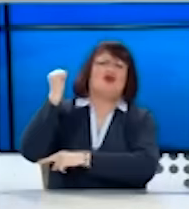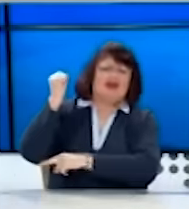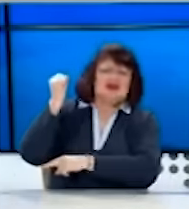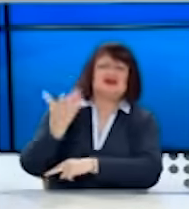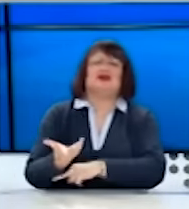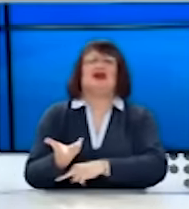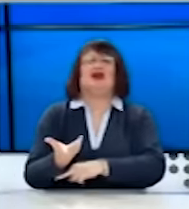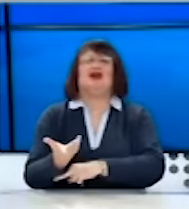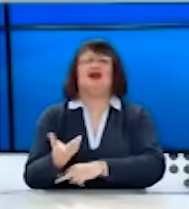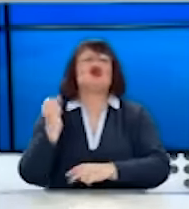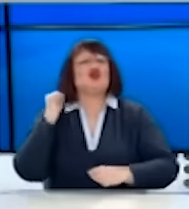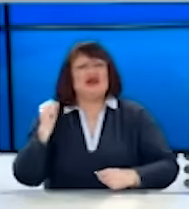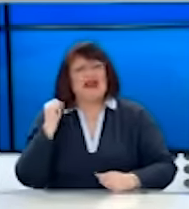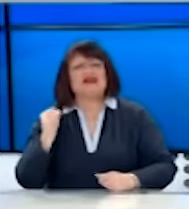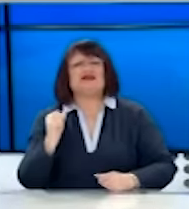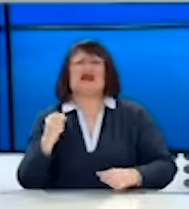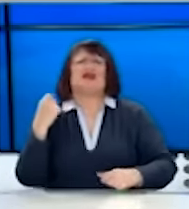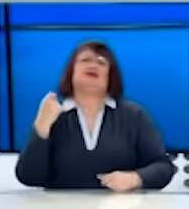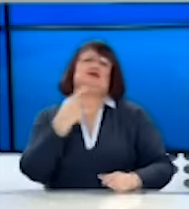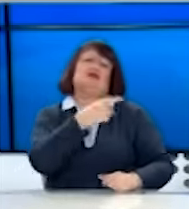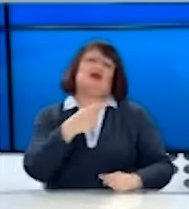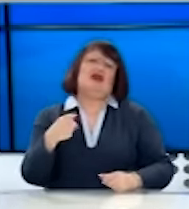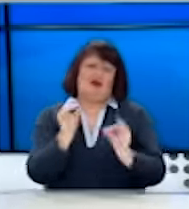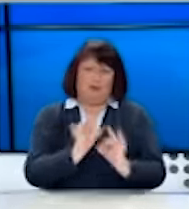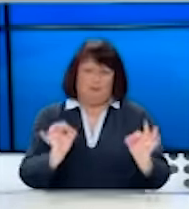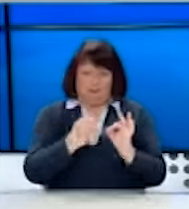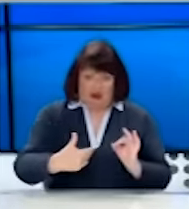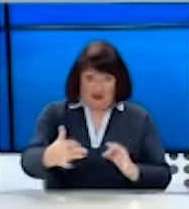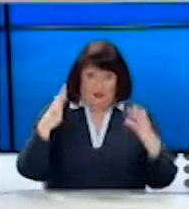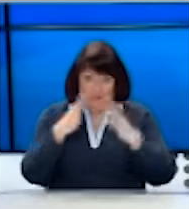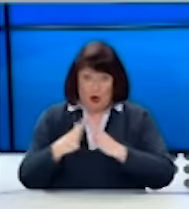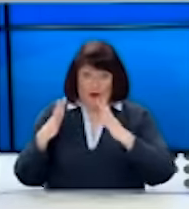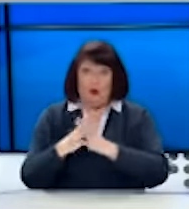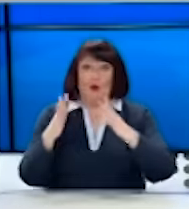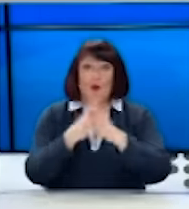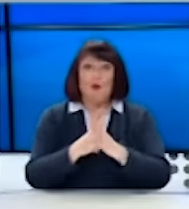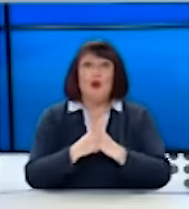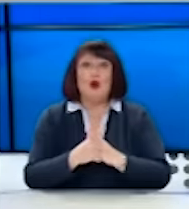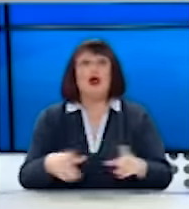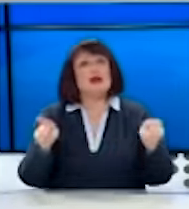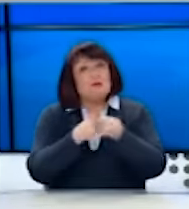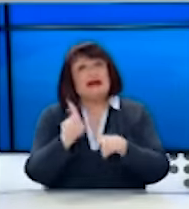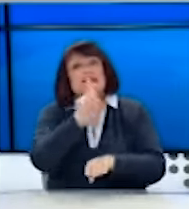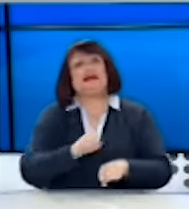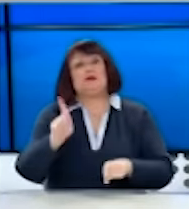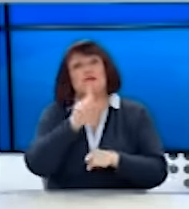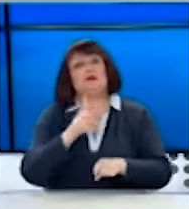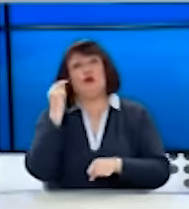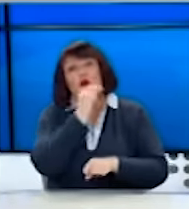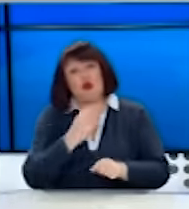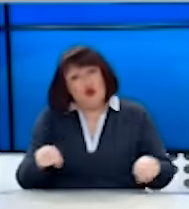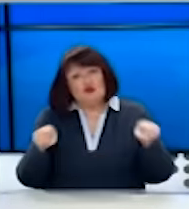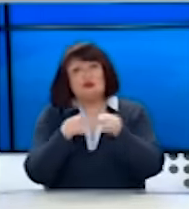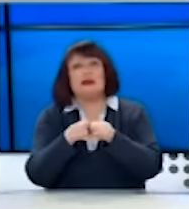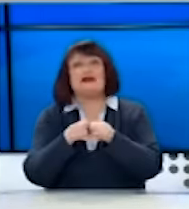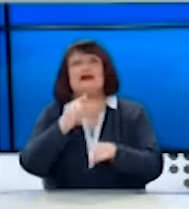μπούνια στη φρενίτιδα της πολεμικής προετοιμασίας, προβάλλουν, παρέα τους και ο κύριος Μητσοτάκης, την